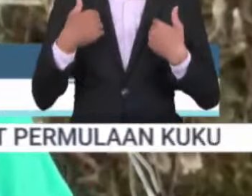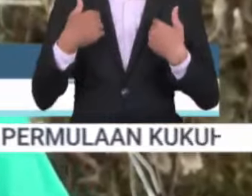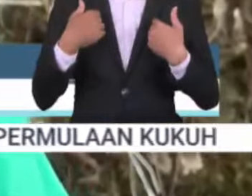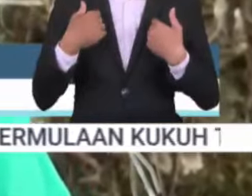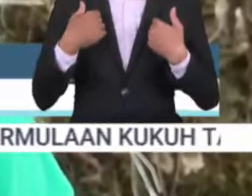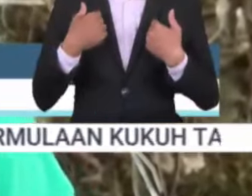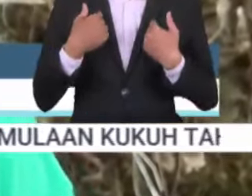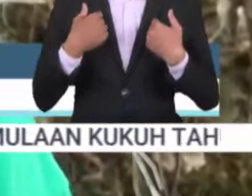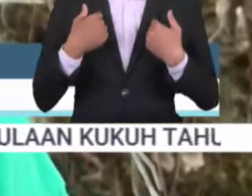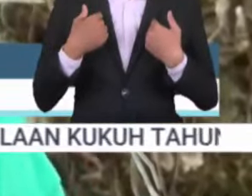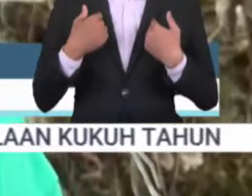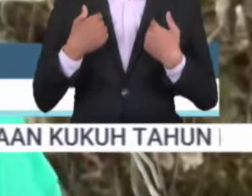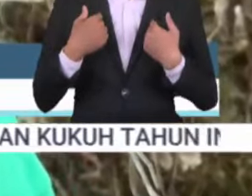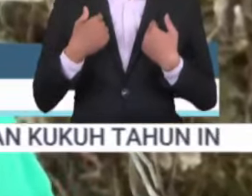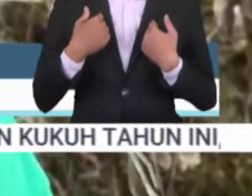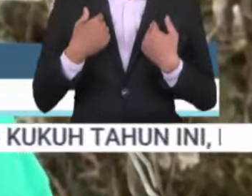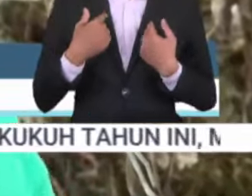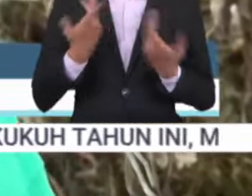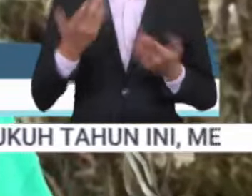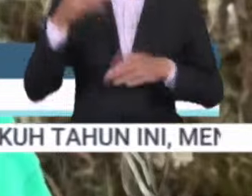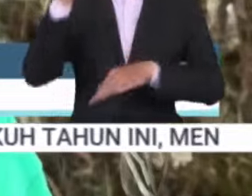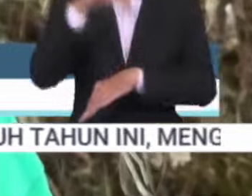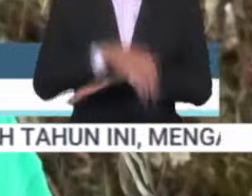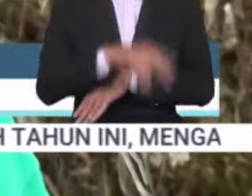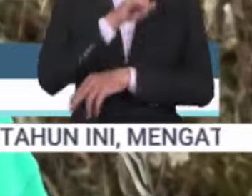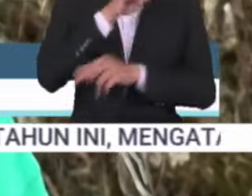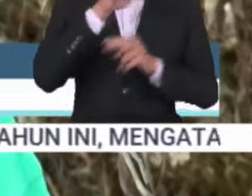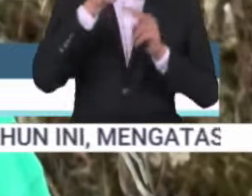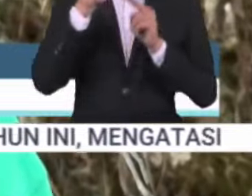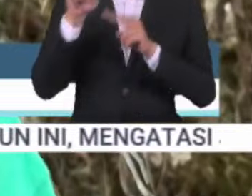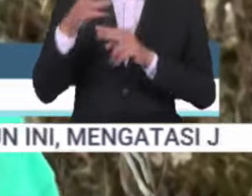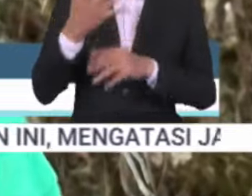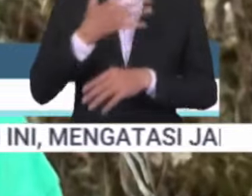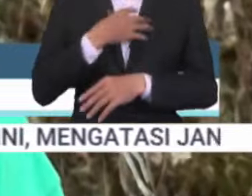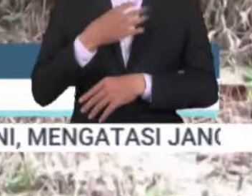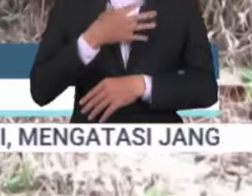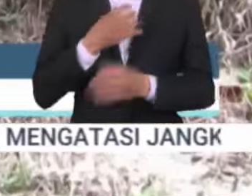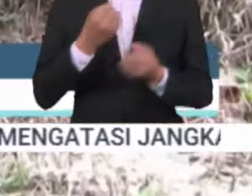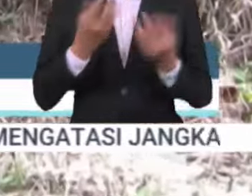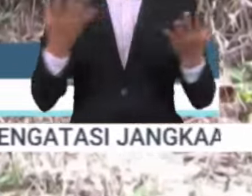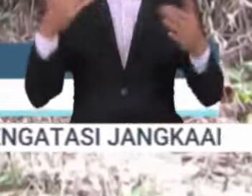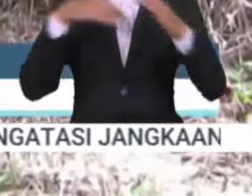dalam ni. Mari berkumpul dia lah. Mana mutu, wawai-wawai, 4-5 dia putih sekali masuk.